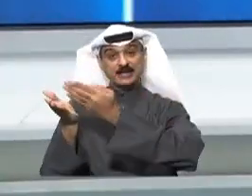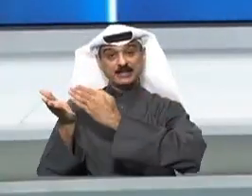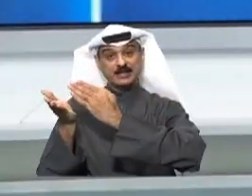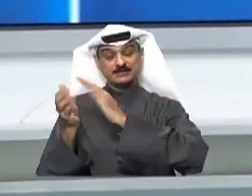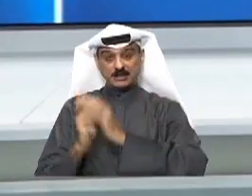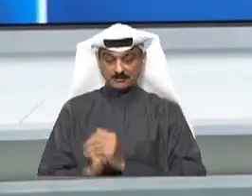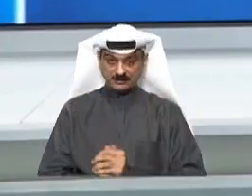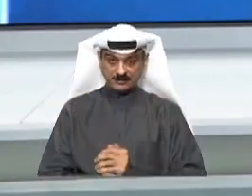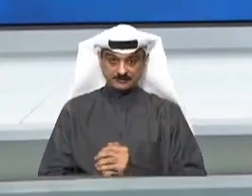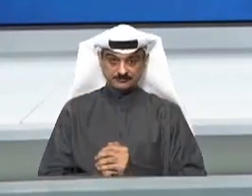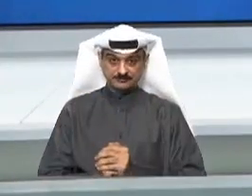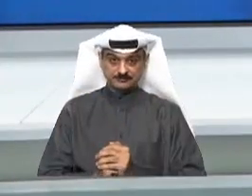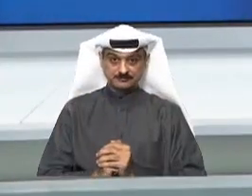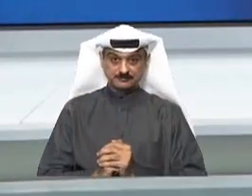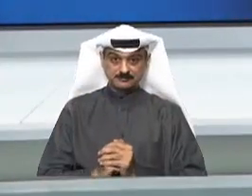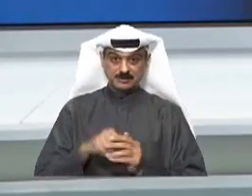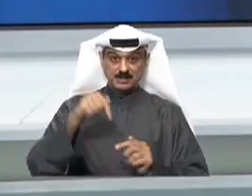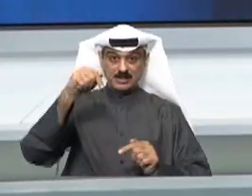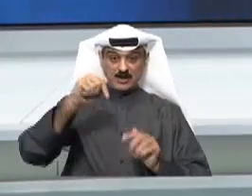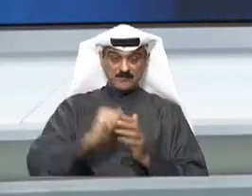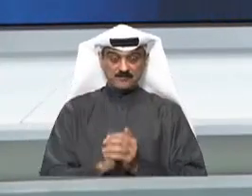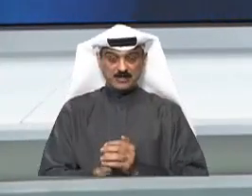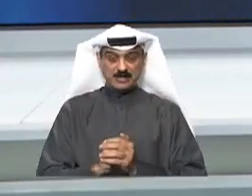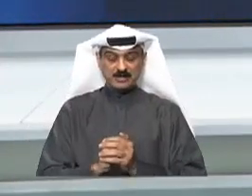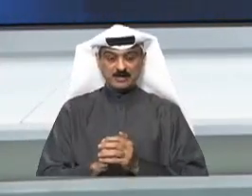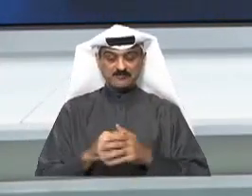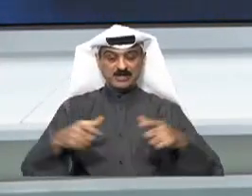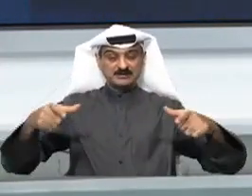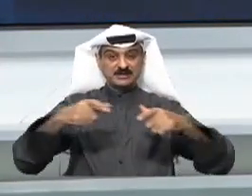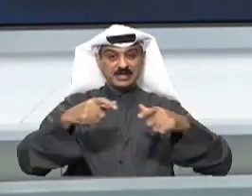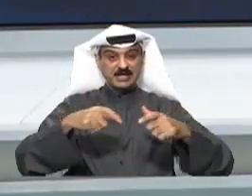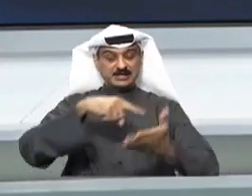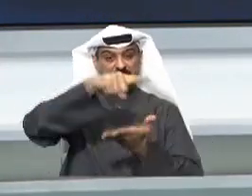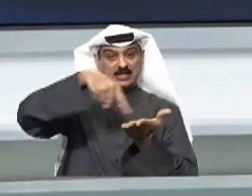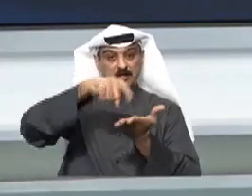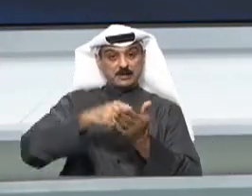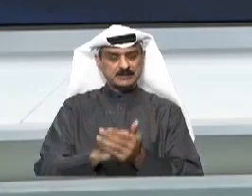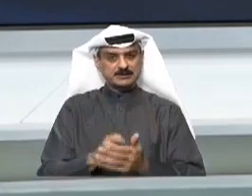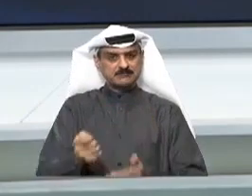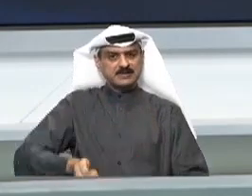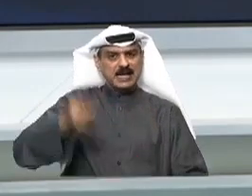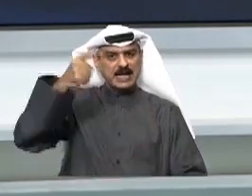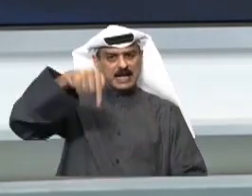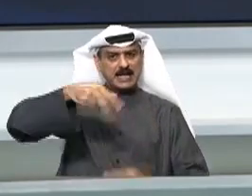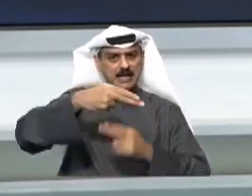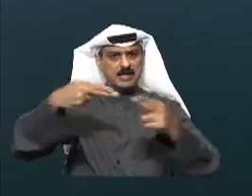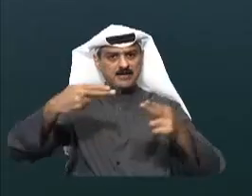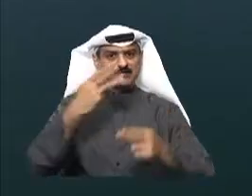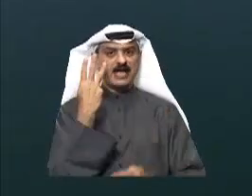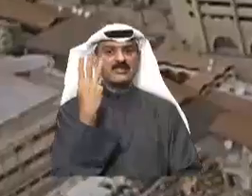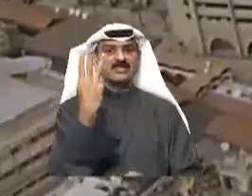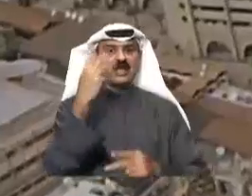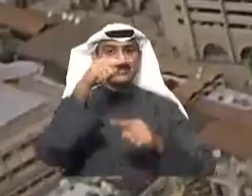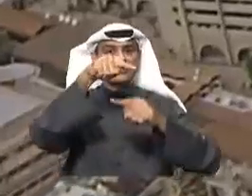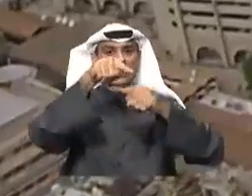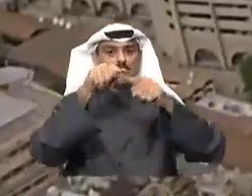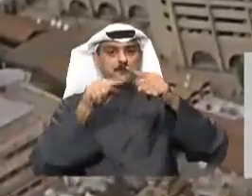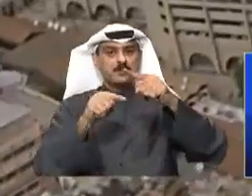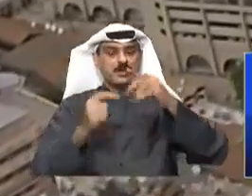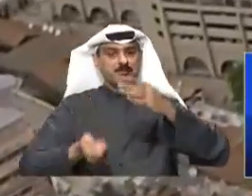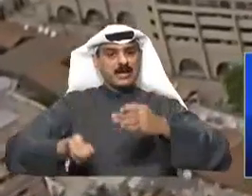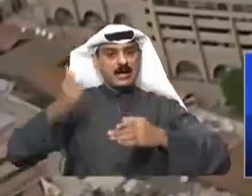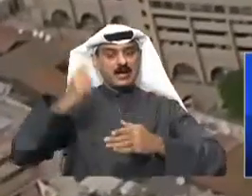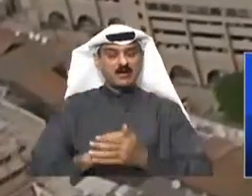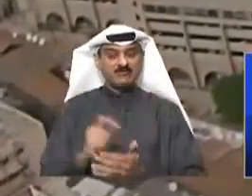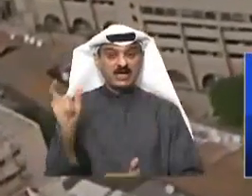اظهرت بيانات الاداره المركزيه للاحصاء ارتفاع التضخم في الكويت باكثر من ثلاثه بالمئه في